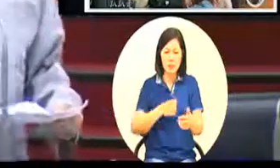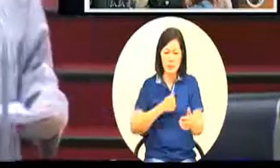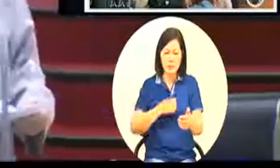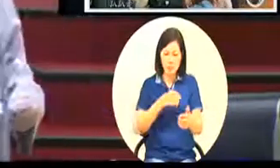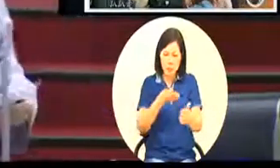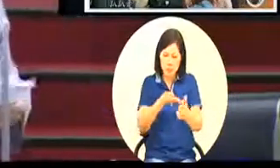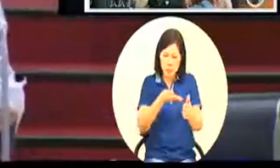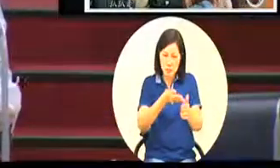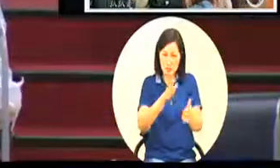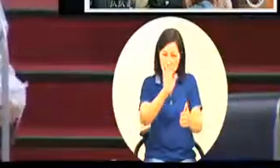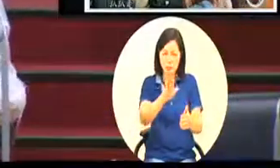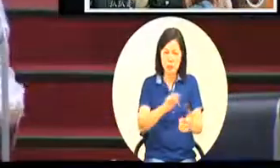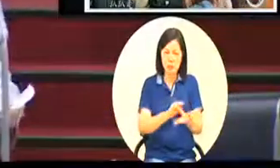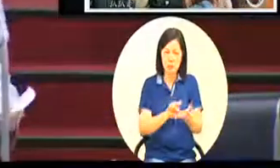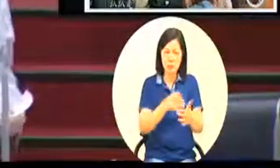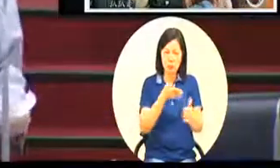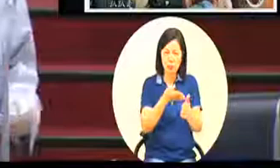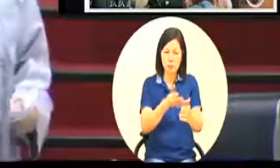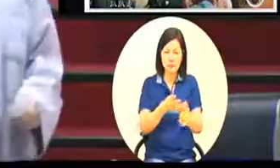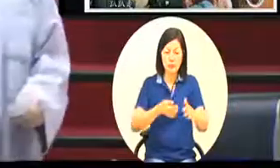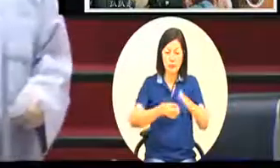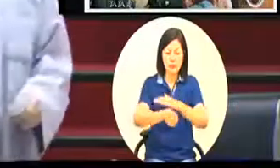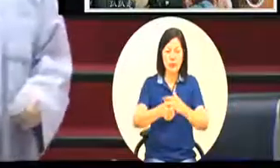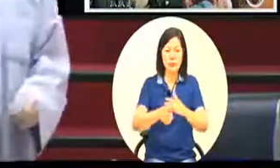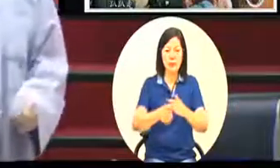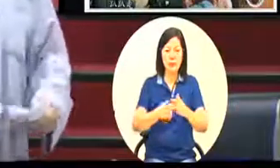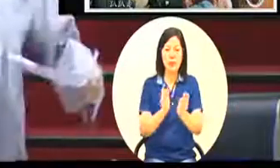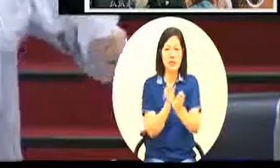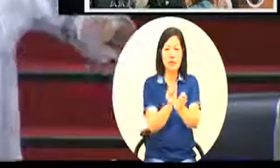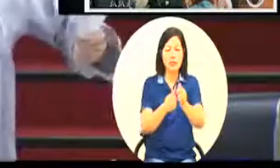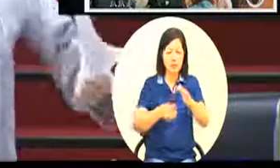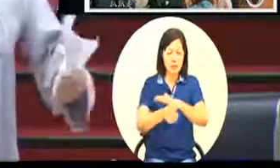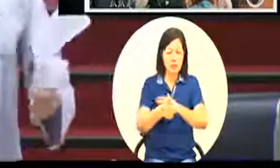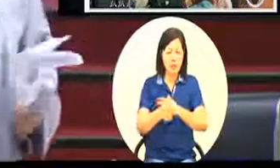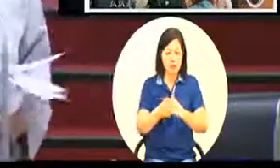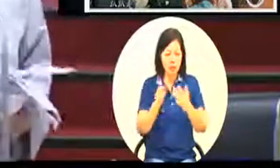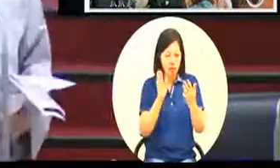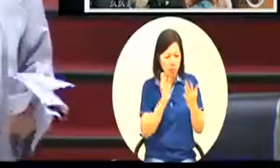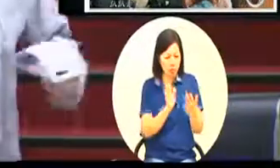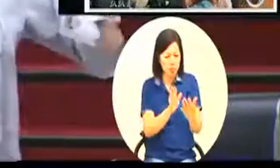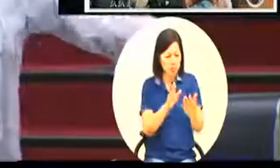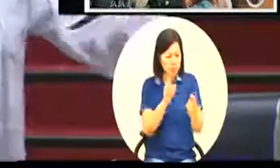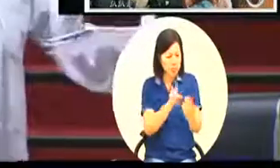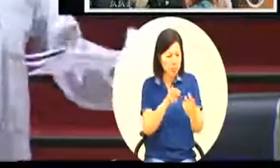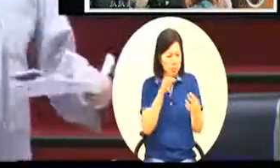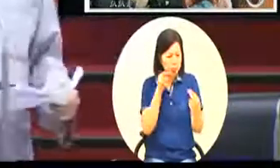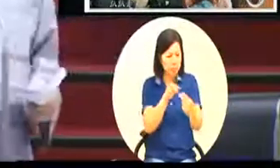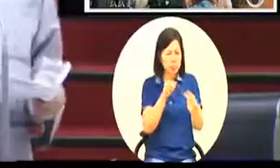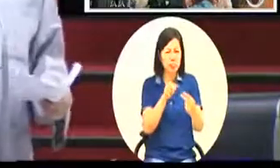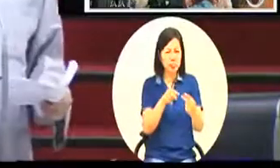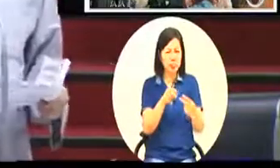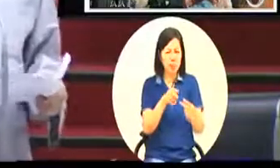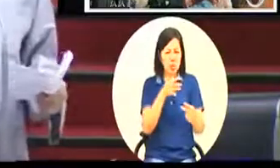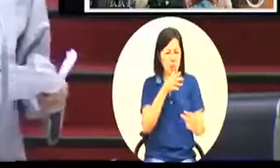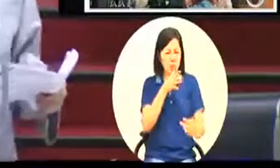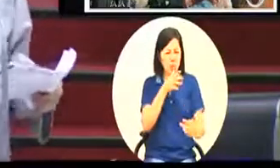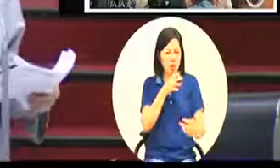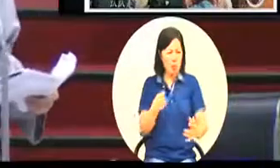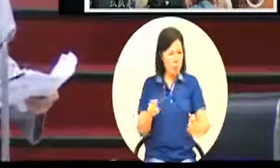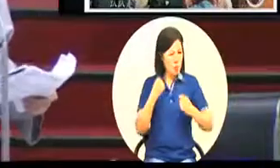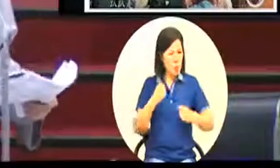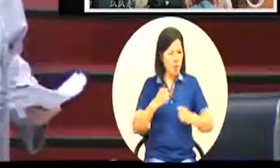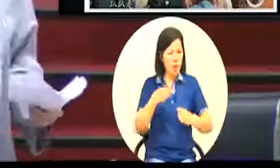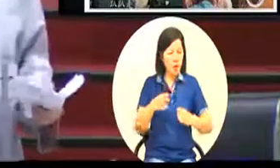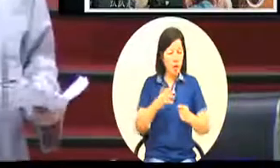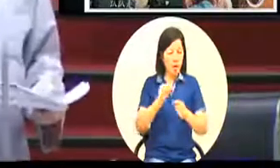要入去的时阵，我阿咪在见面，迄讲话是偌响亮呢？啊，安怎呢？啊，即马刚关